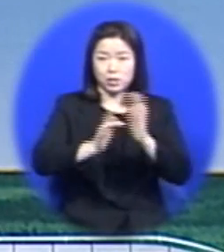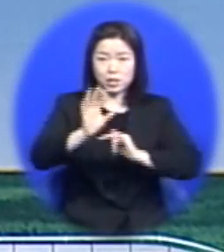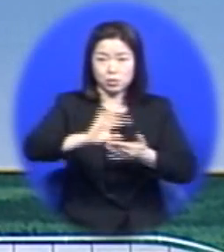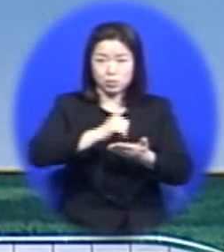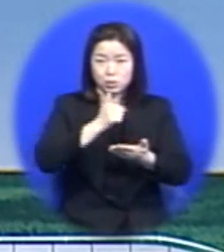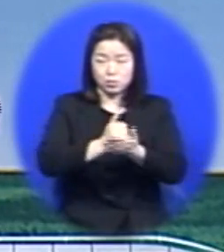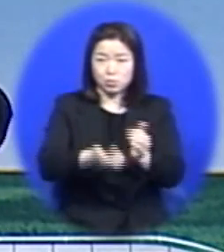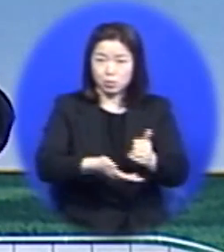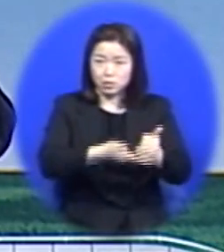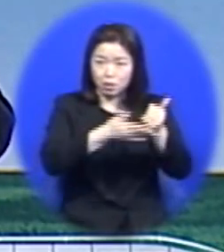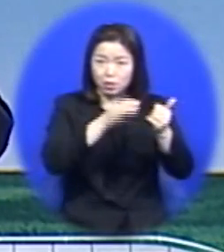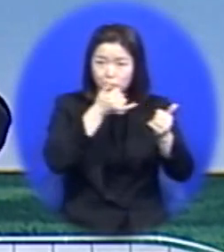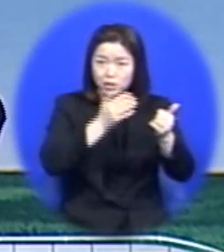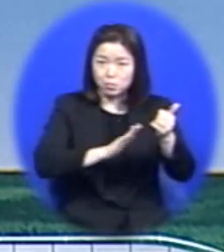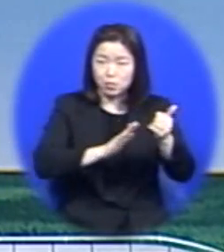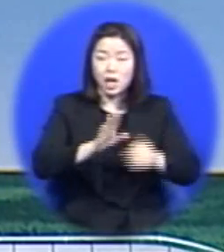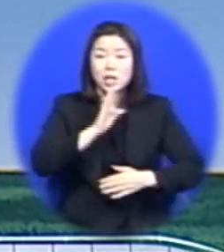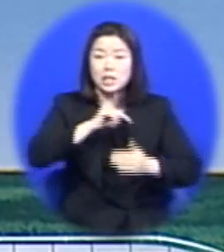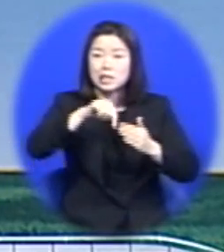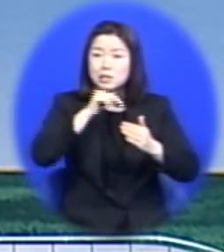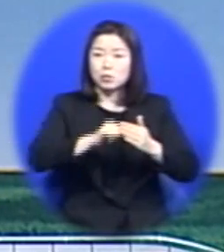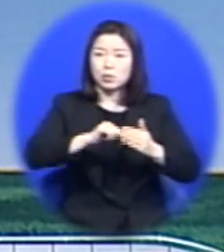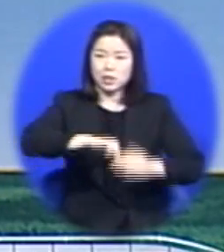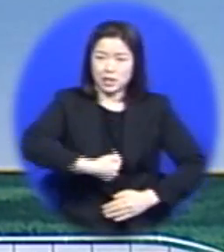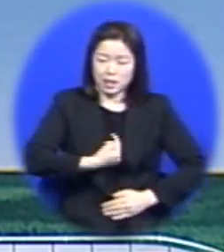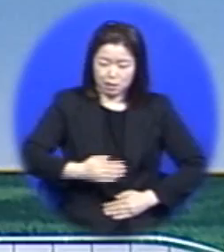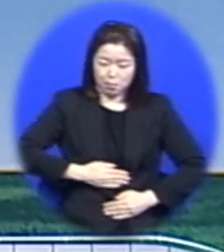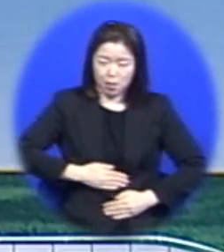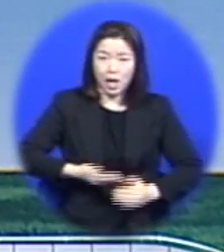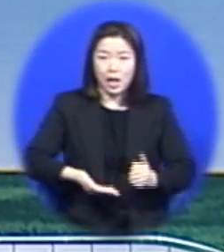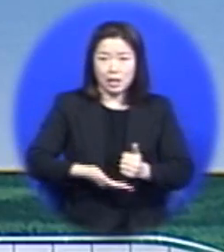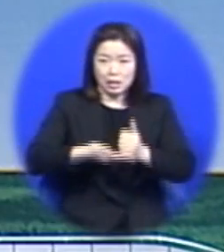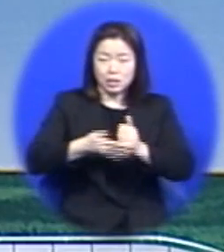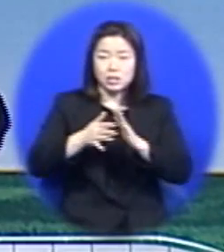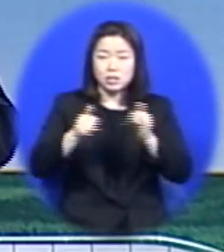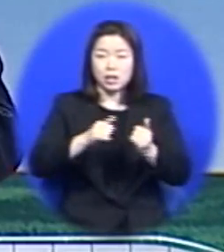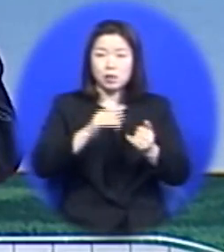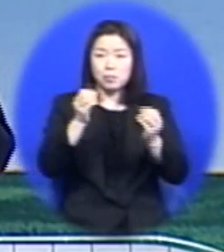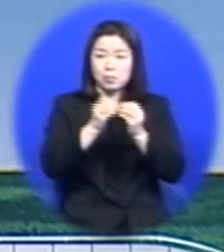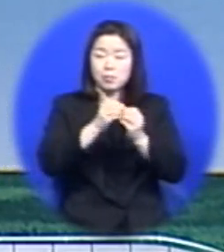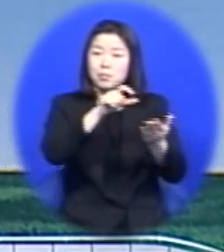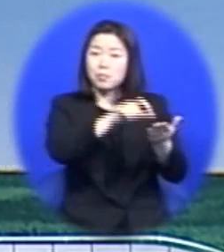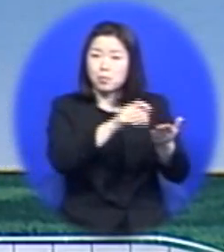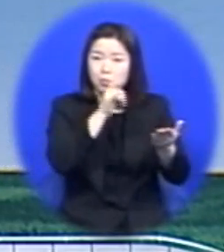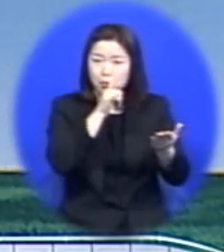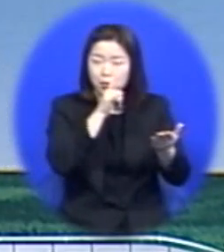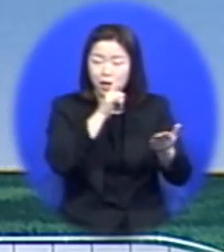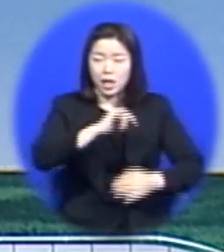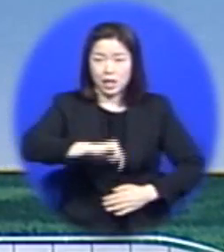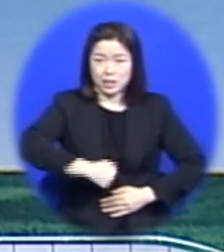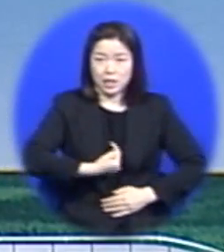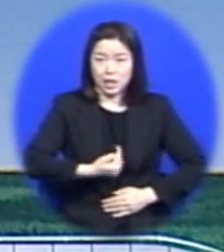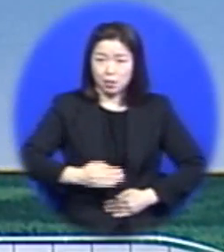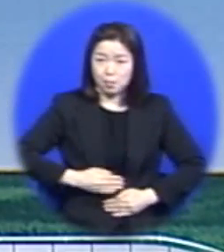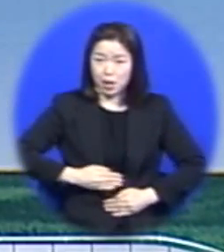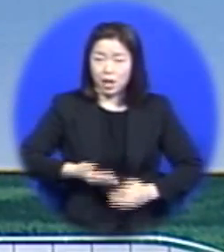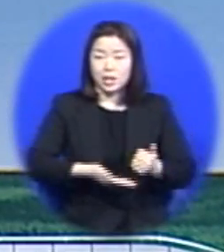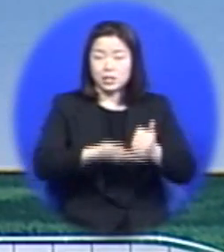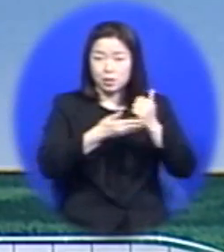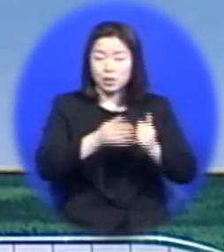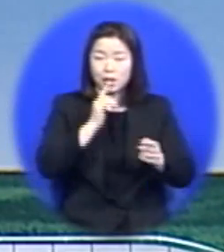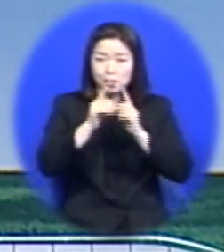하지만 실제로는 자기 배를 섬기는 사람이라고 표현을 했습니다. 이 자기 배를 섬긴다는 말은